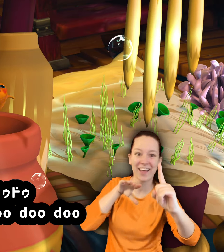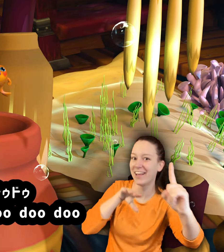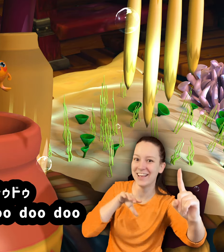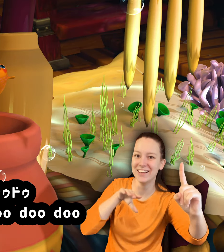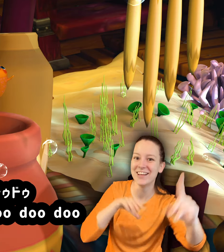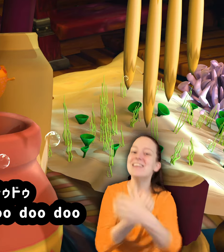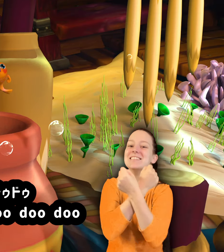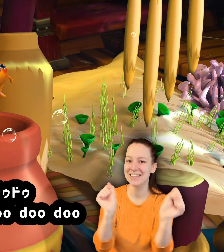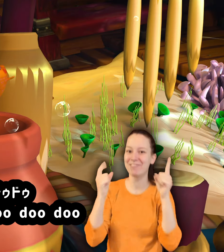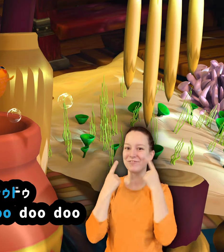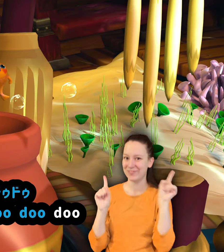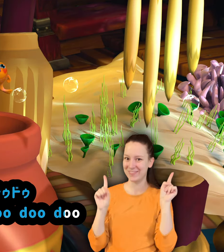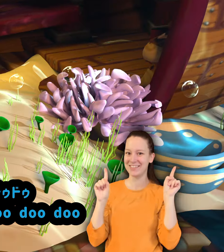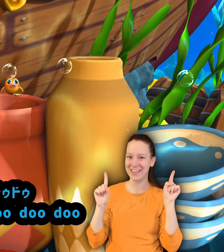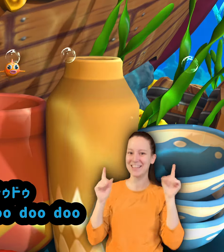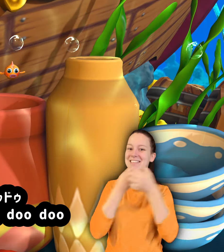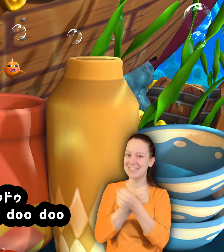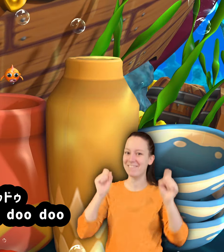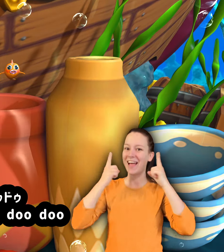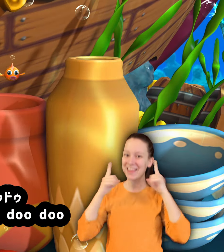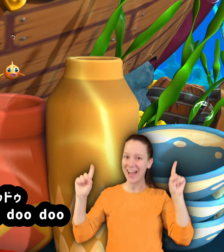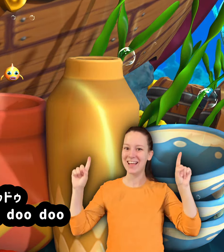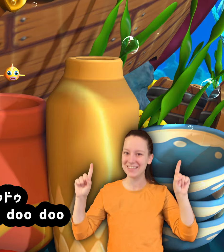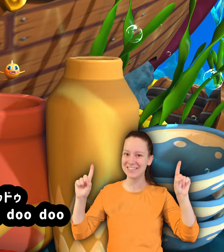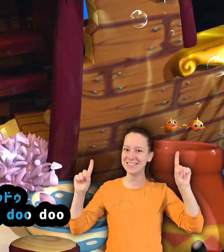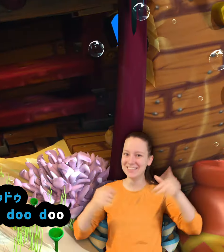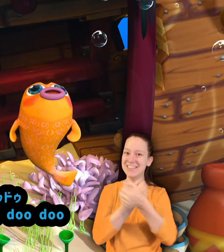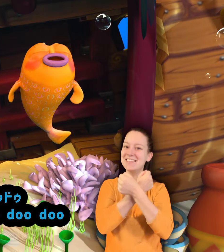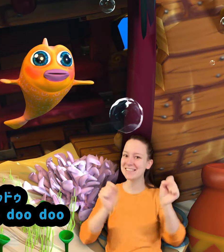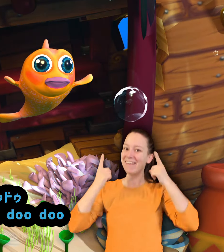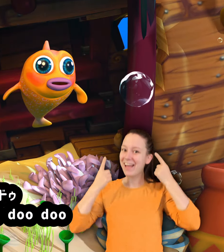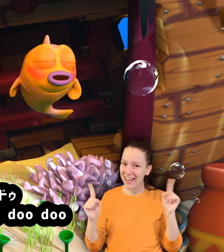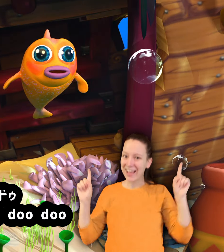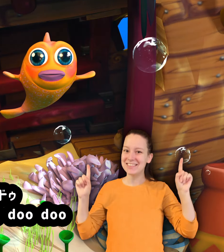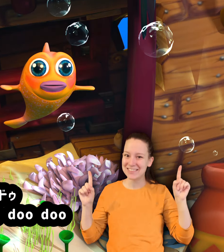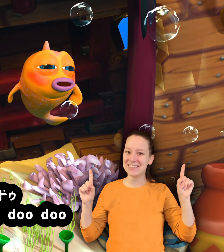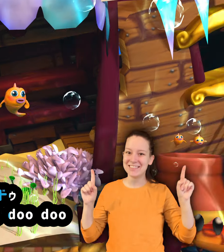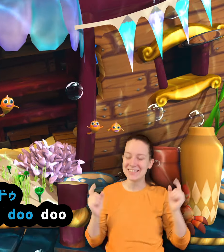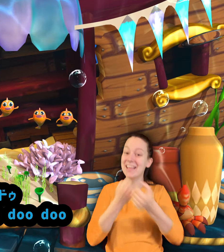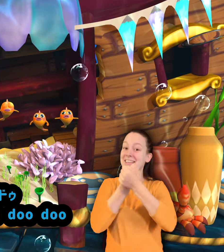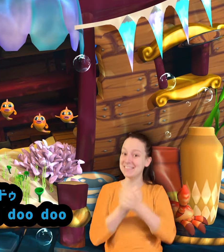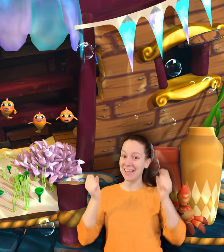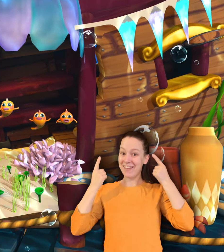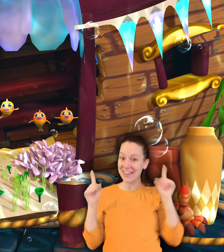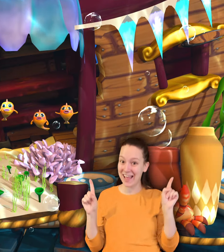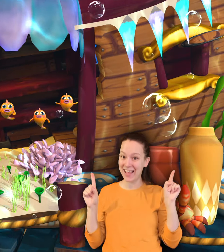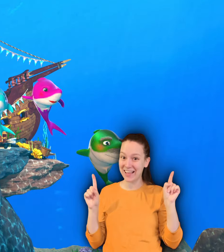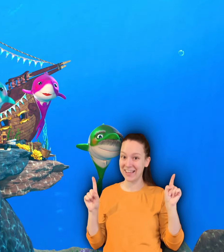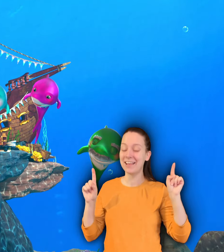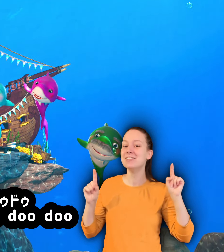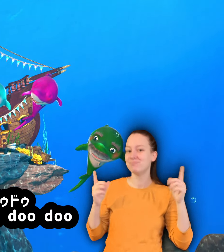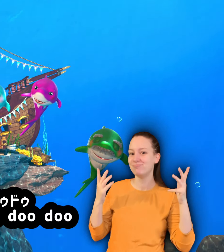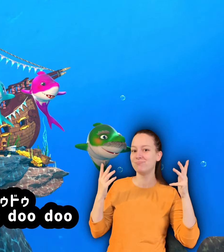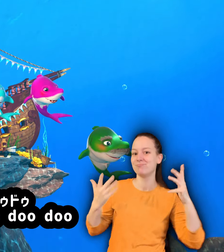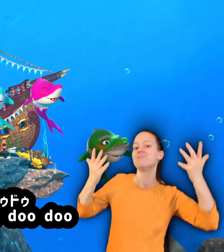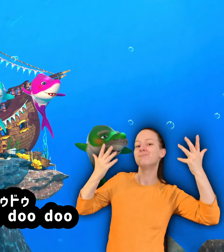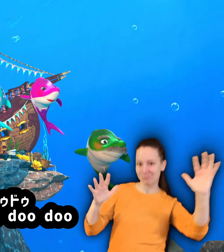逃げろもう安心たた今日も生き